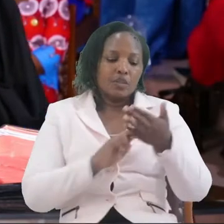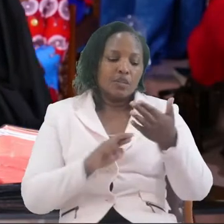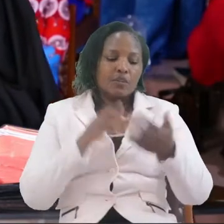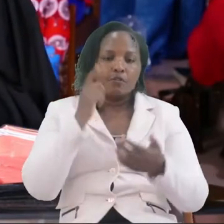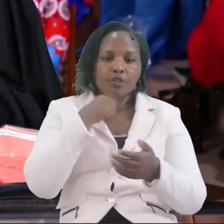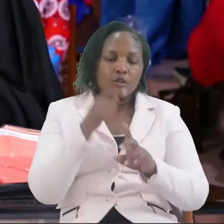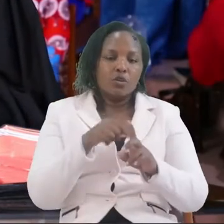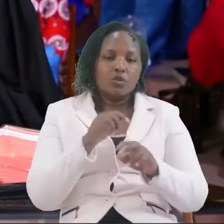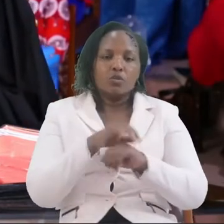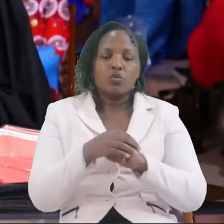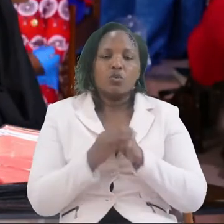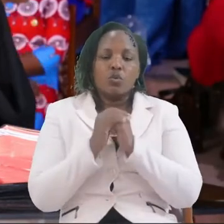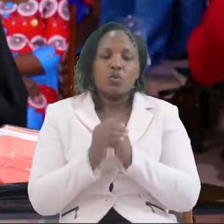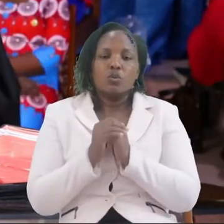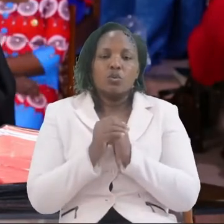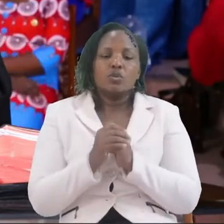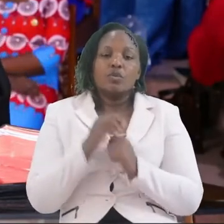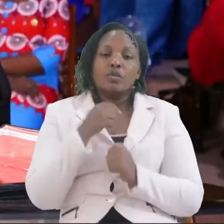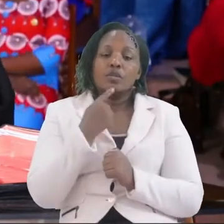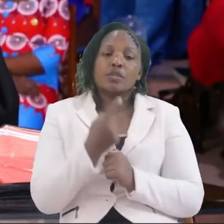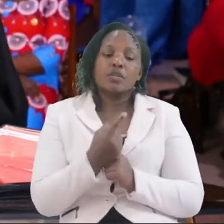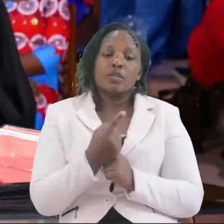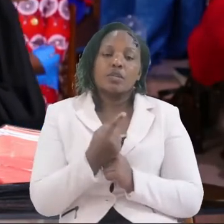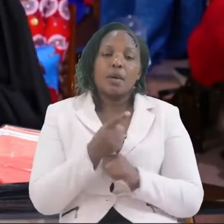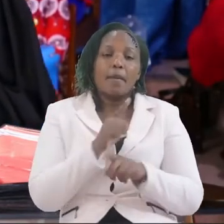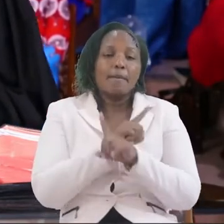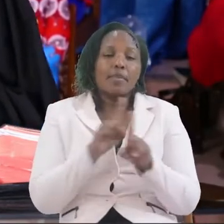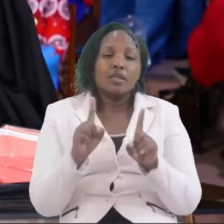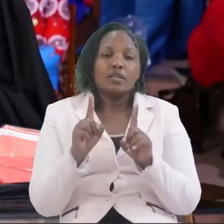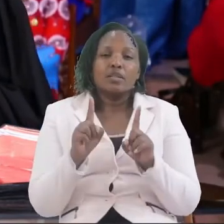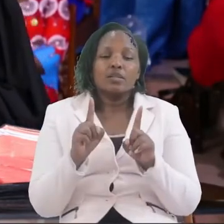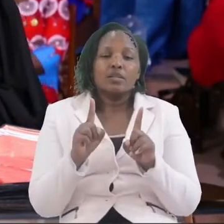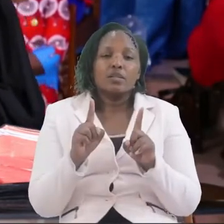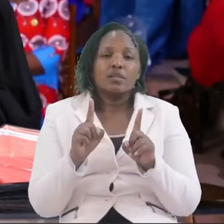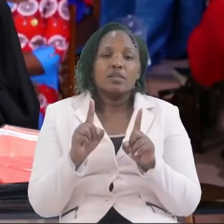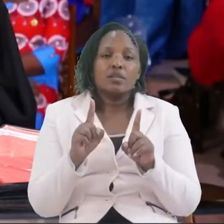wa kuabudu, unasema walakini